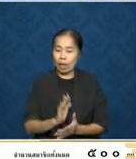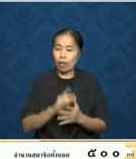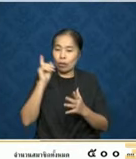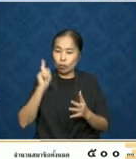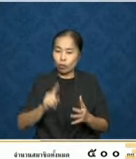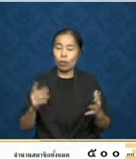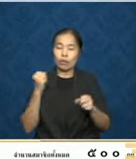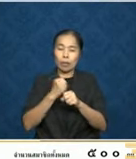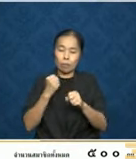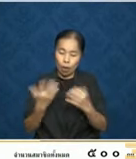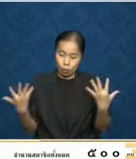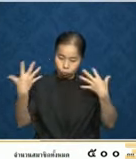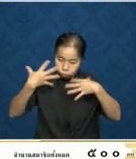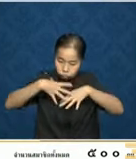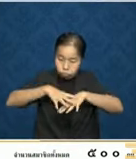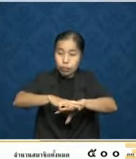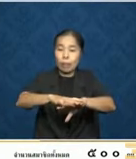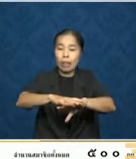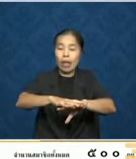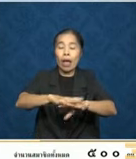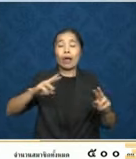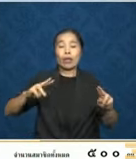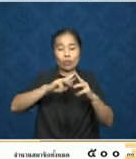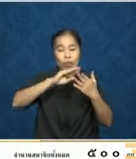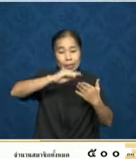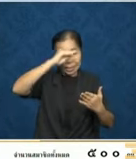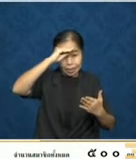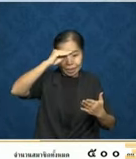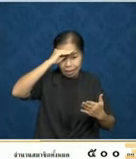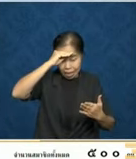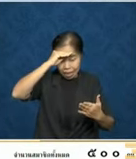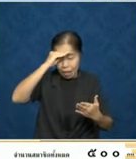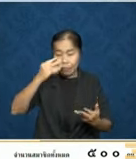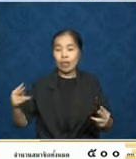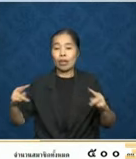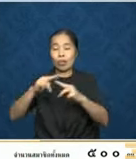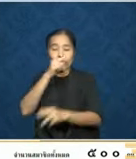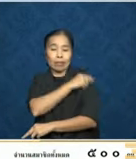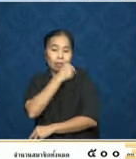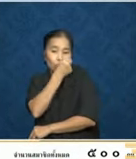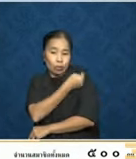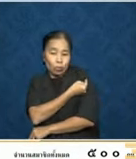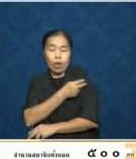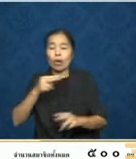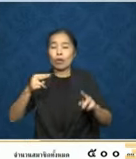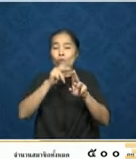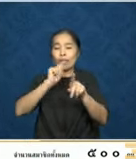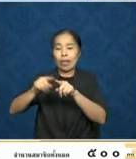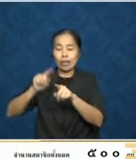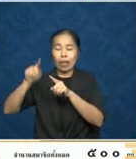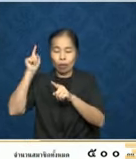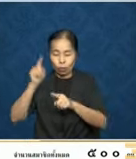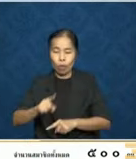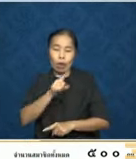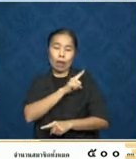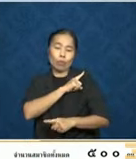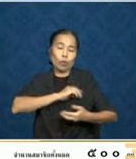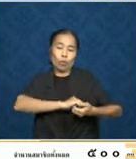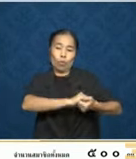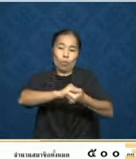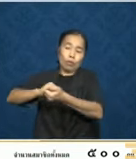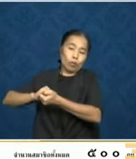าการอย่างถูกต้องค่ะกระทรวงศึกษาธิการนะคะอปท.กระทรวงสาธารณสุขกระทรวงอะไรกระทรวงเนี่ยจะต้องมาดูแลเรื่องนี้ร่วมกันท